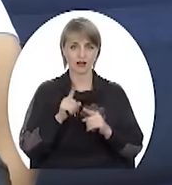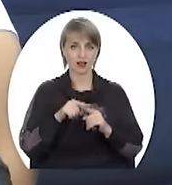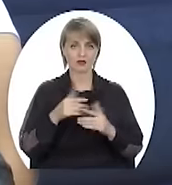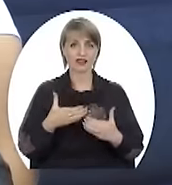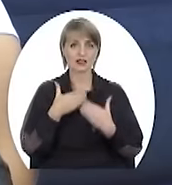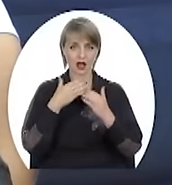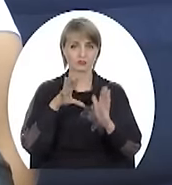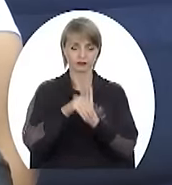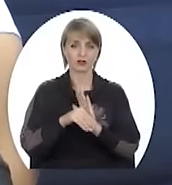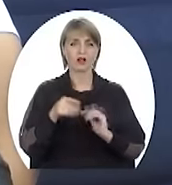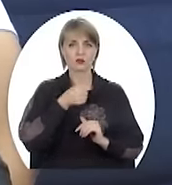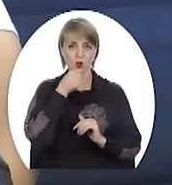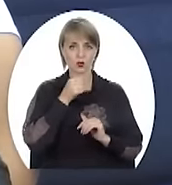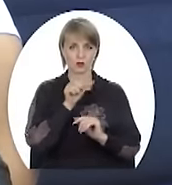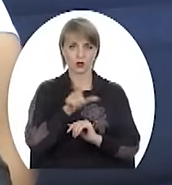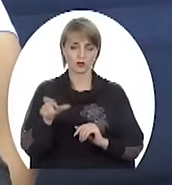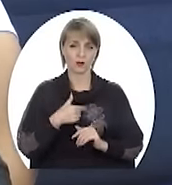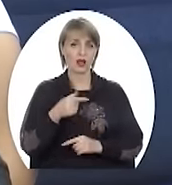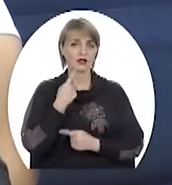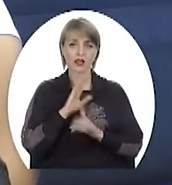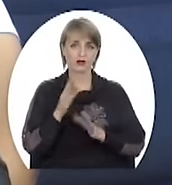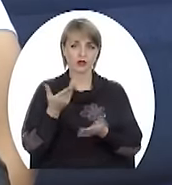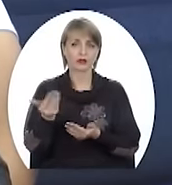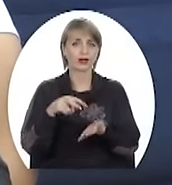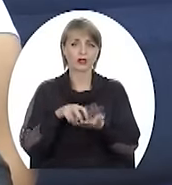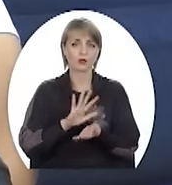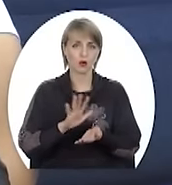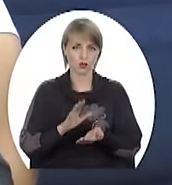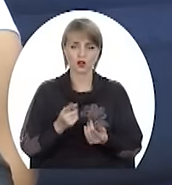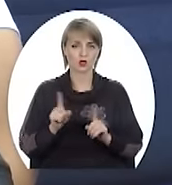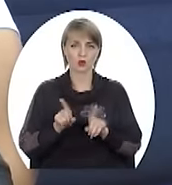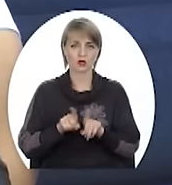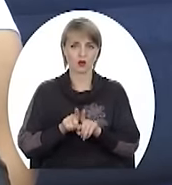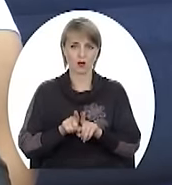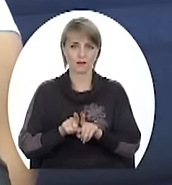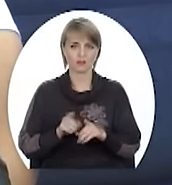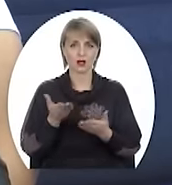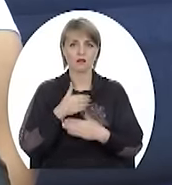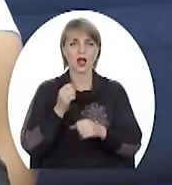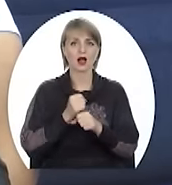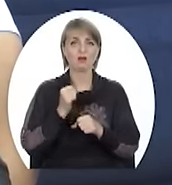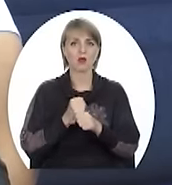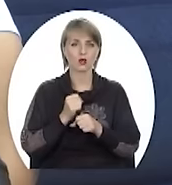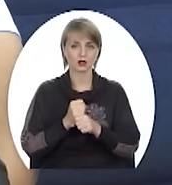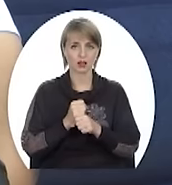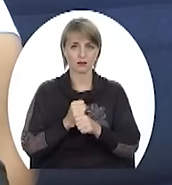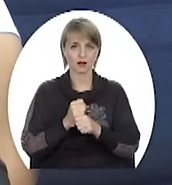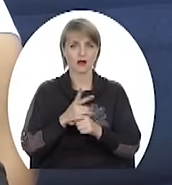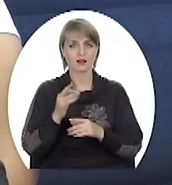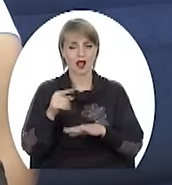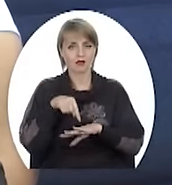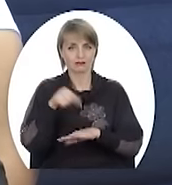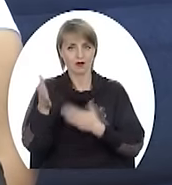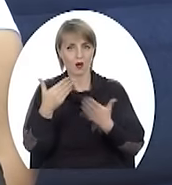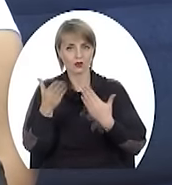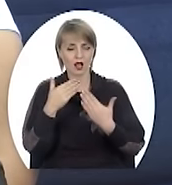уже взрослыми людьми. И мы не говорим, что ты не бойся или что-то в этом роде. Мы работаем на контакт с